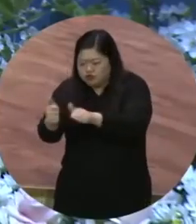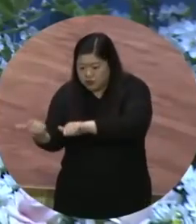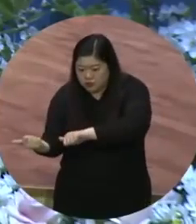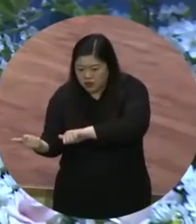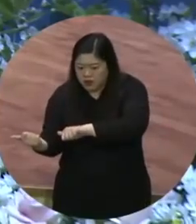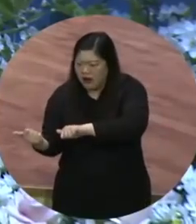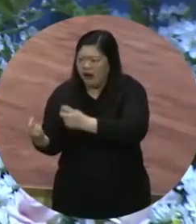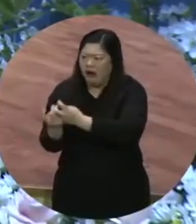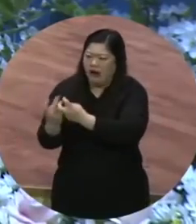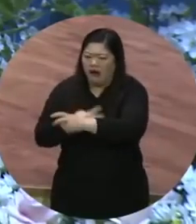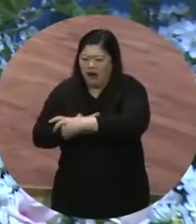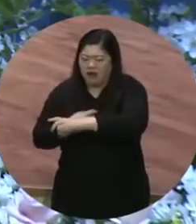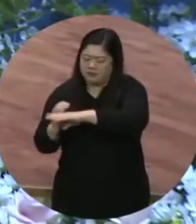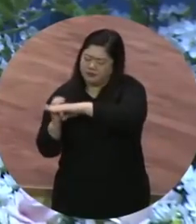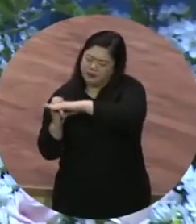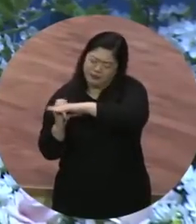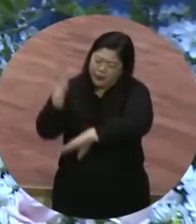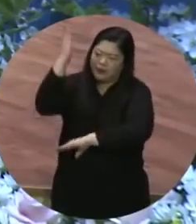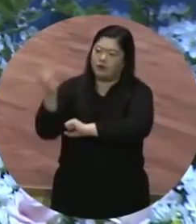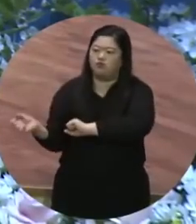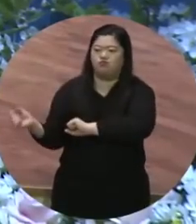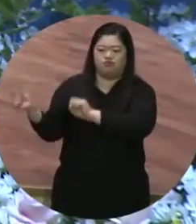초월한 부활 믿음.